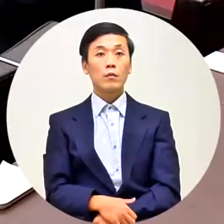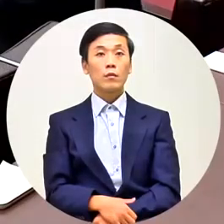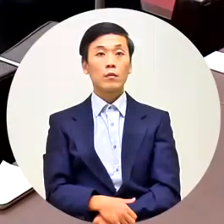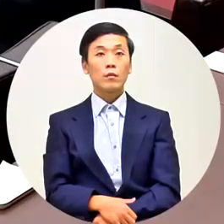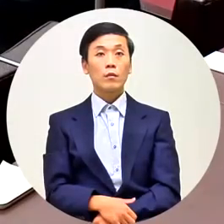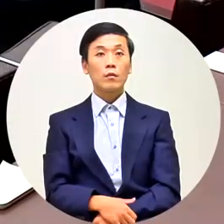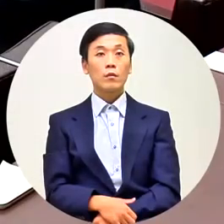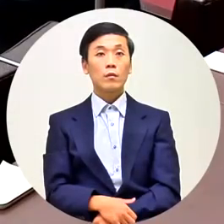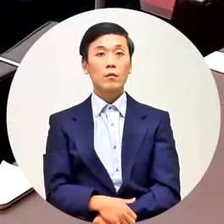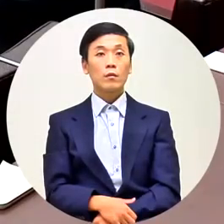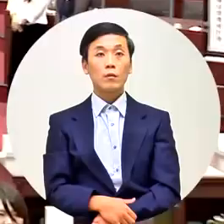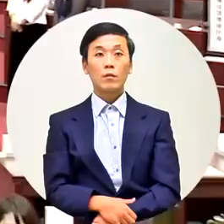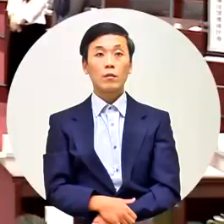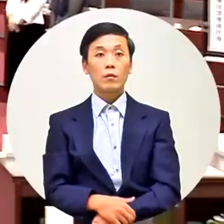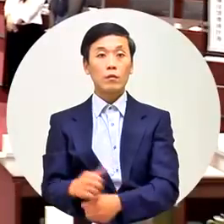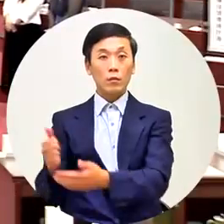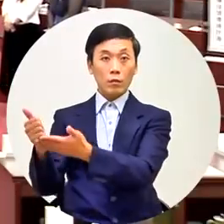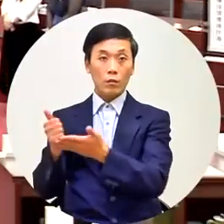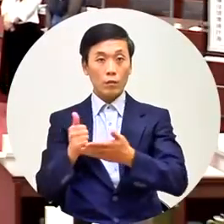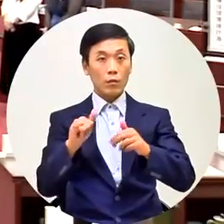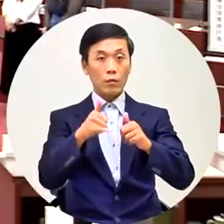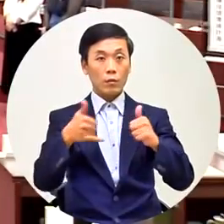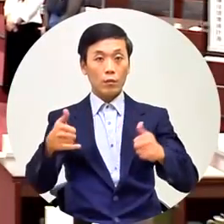请陈信副议员领取选票。